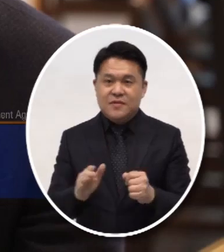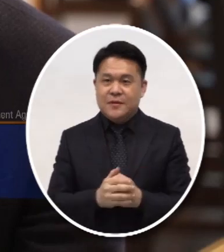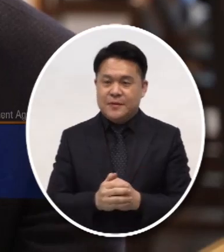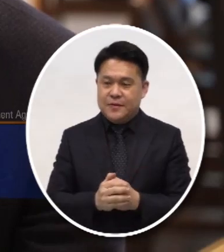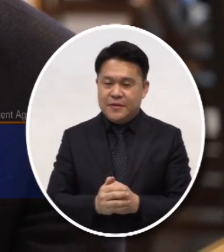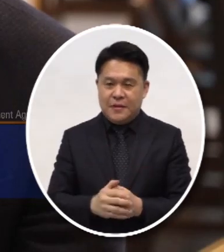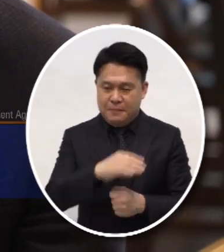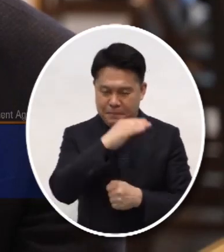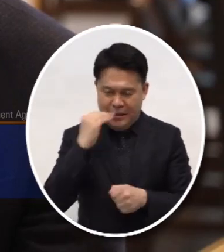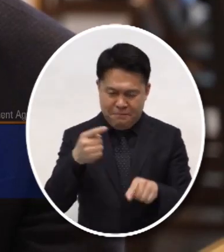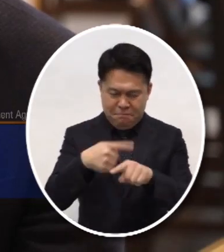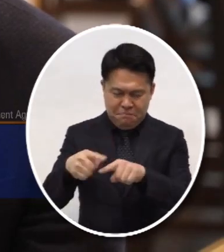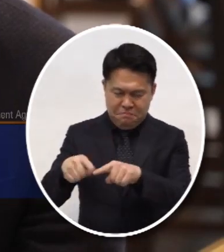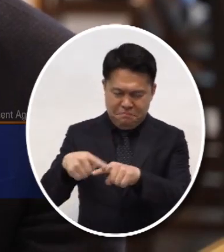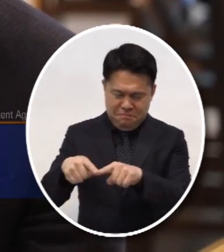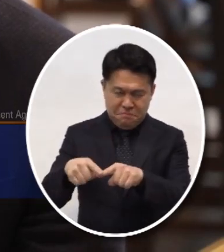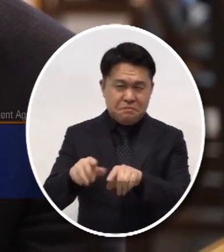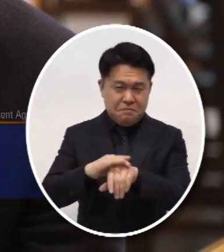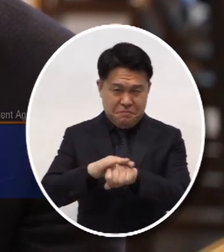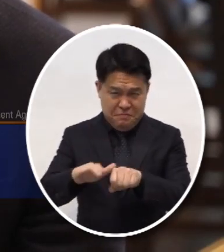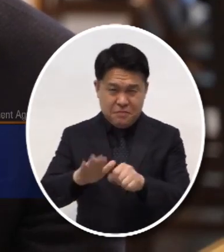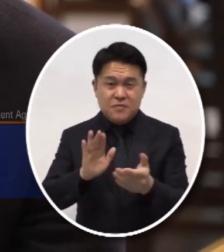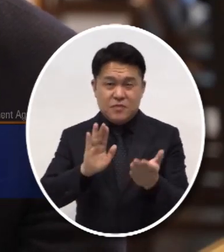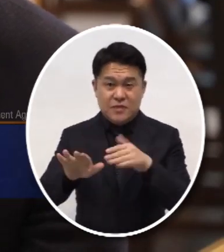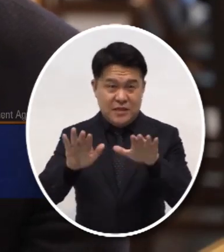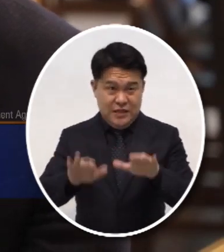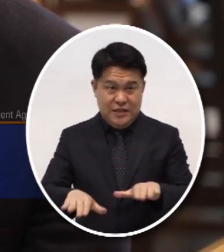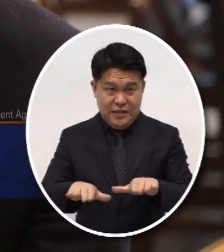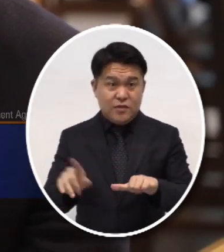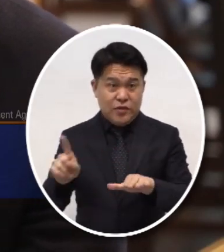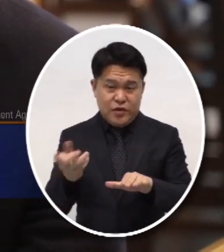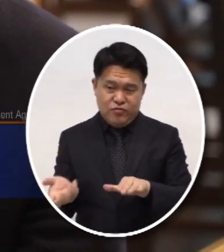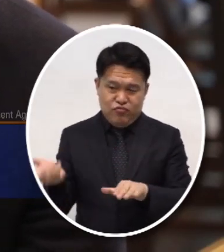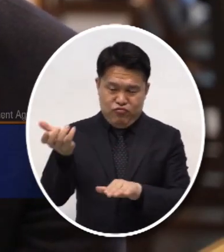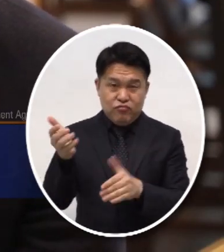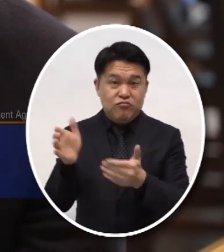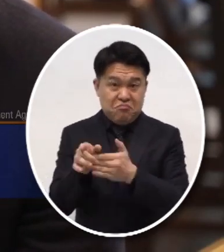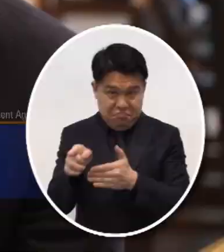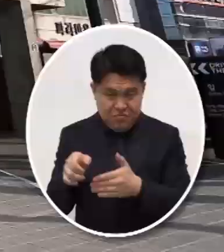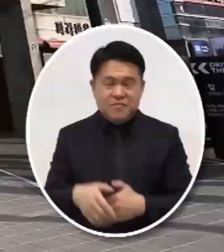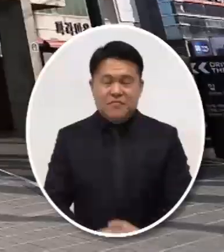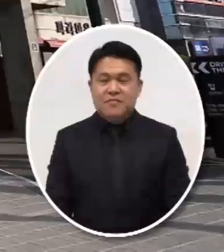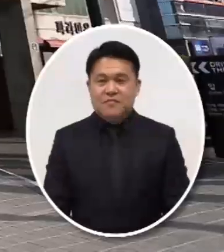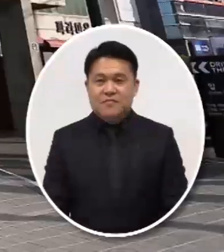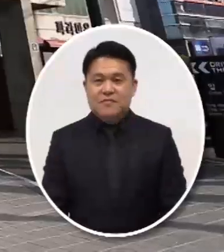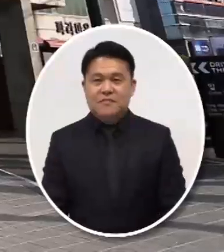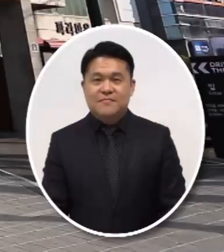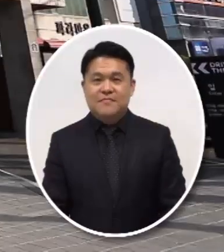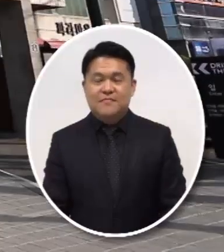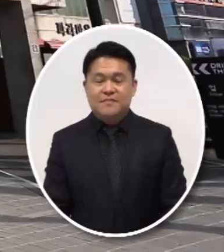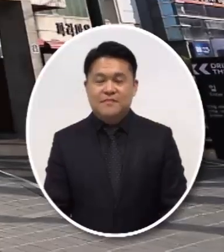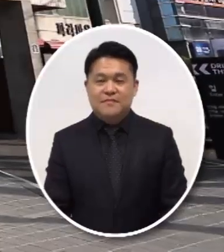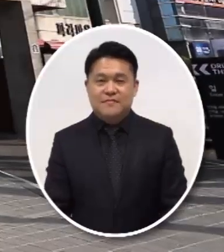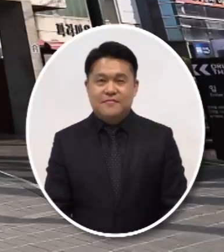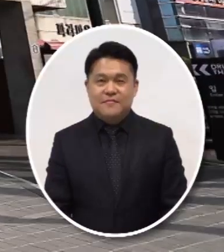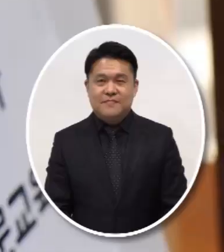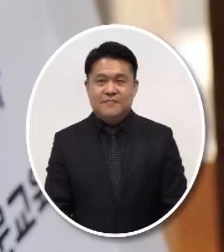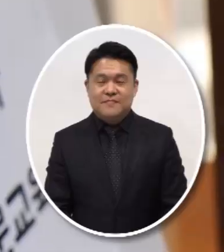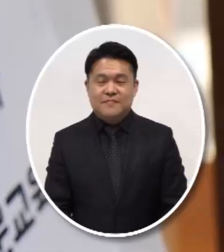때문에 정말 공정하게 평가해서 지금 자리에 와 있는 거라고.